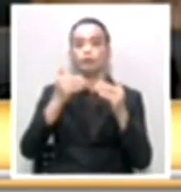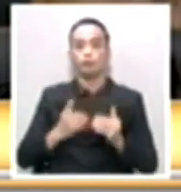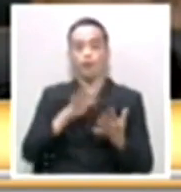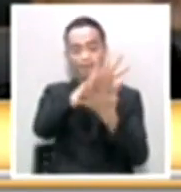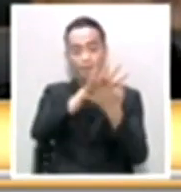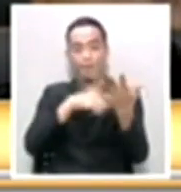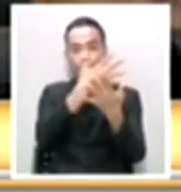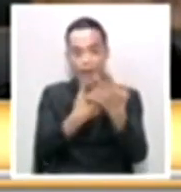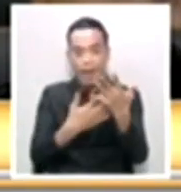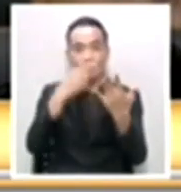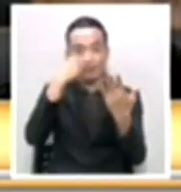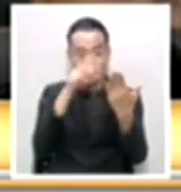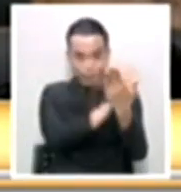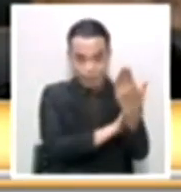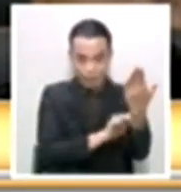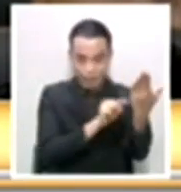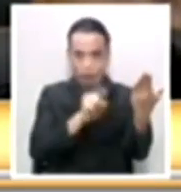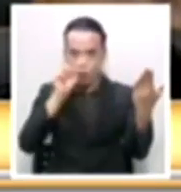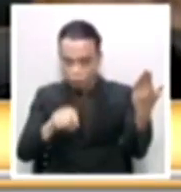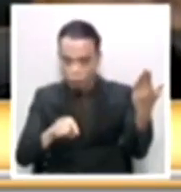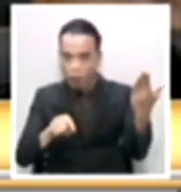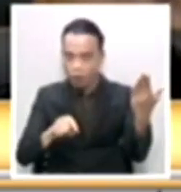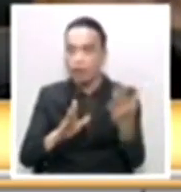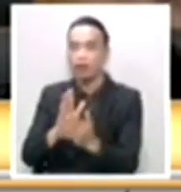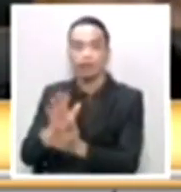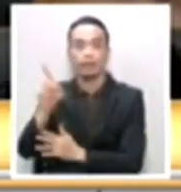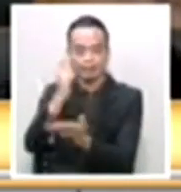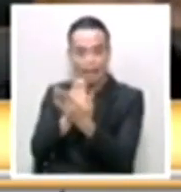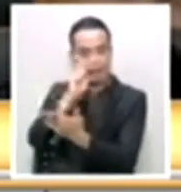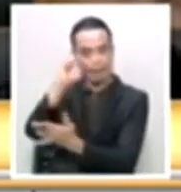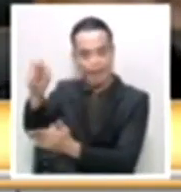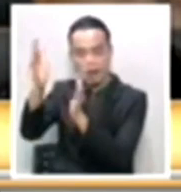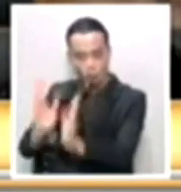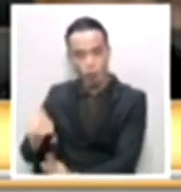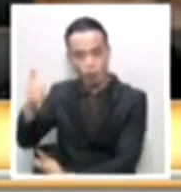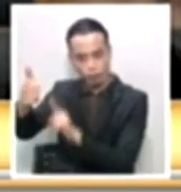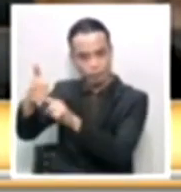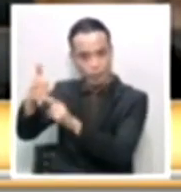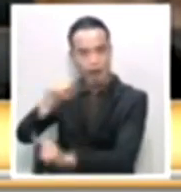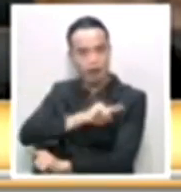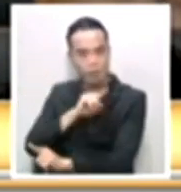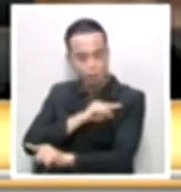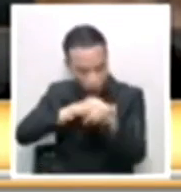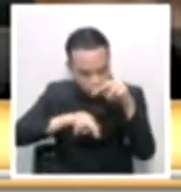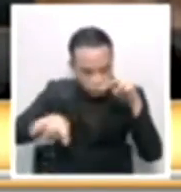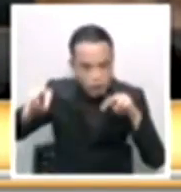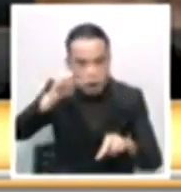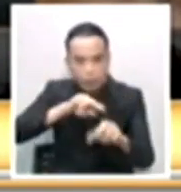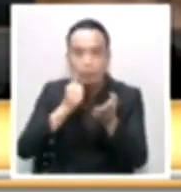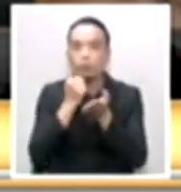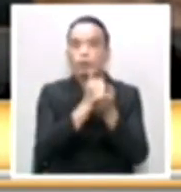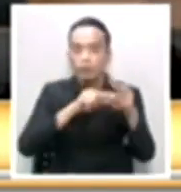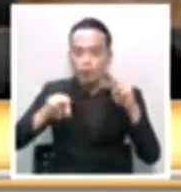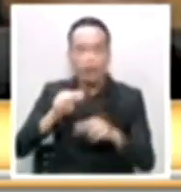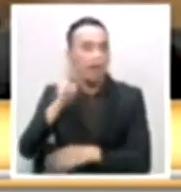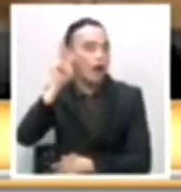างที่ปรึกษาครับเป็นที่ปรึกษาที่จะเข้ามาจัดทำผังเมืองโดยมีการแบ่งจ่ายเป็น5ระยะจากแหล่งข่าวที่ผมทราบมาค่อน